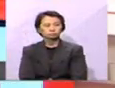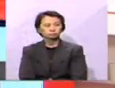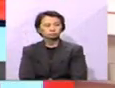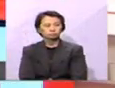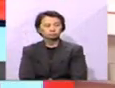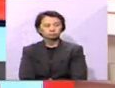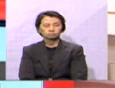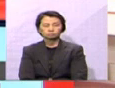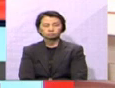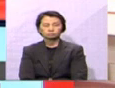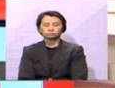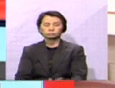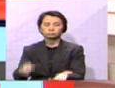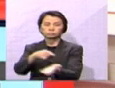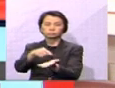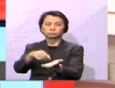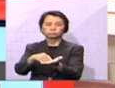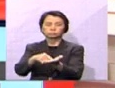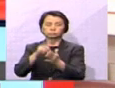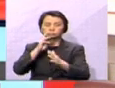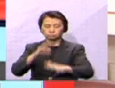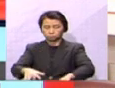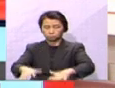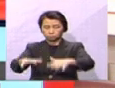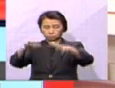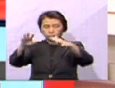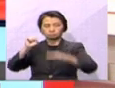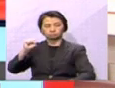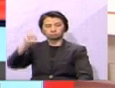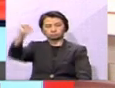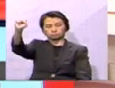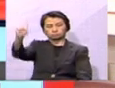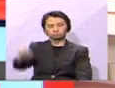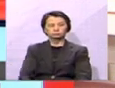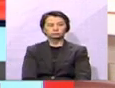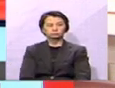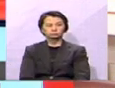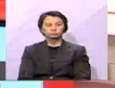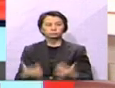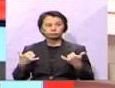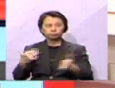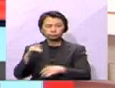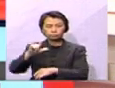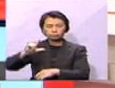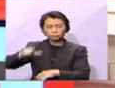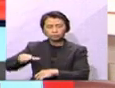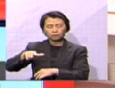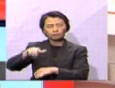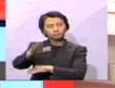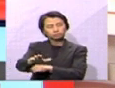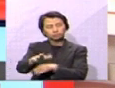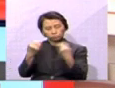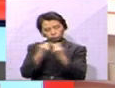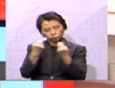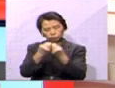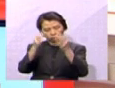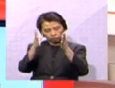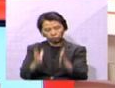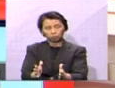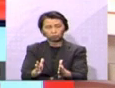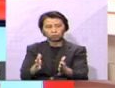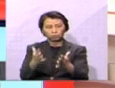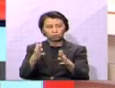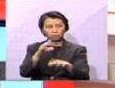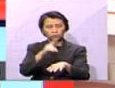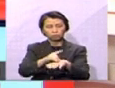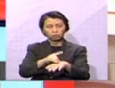tinggi ini pula perkembangan banjir di Sabah setakap lewat petang tadi jumlah penduduk terjejas banjir